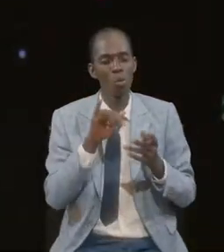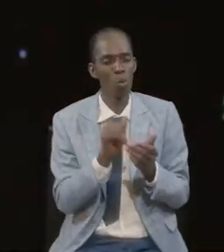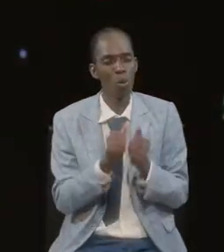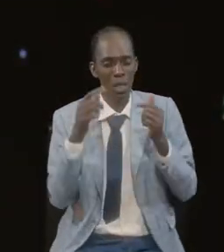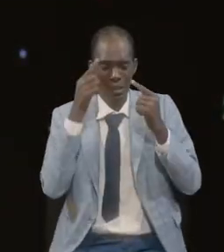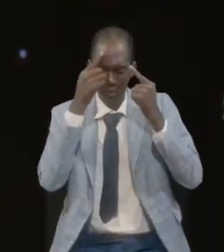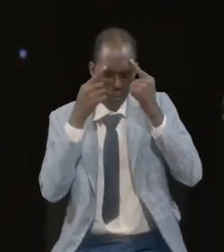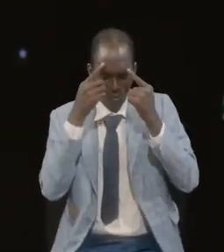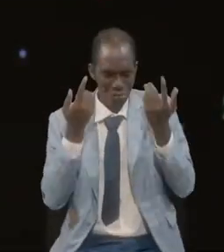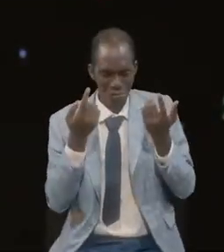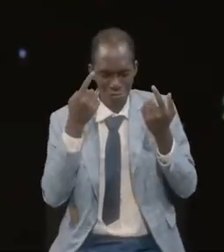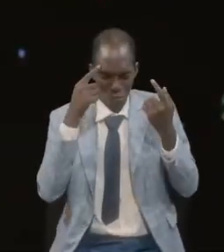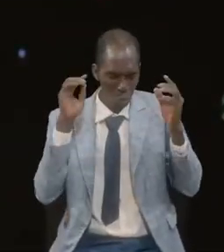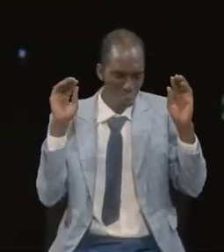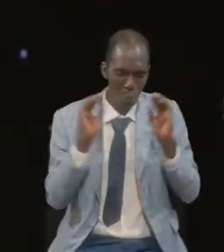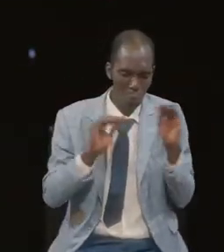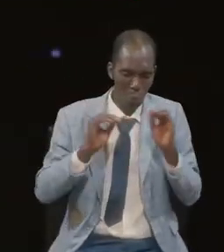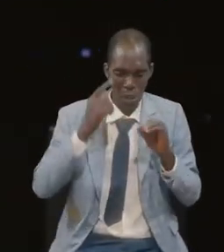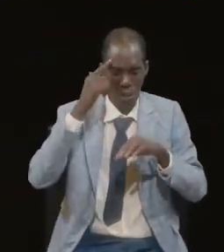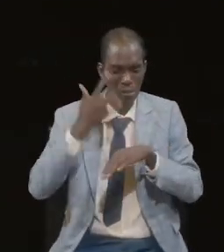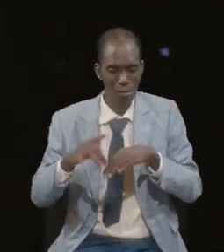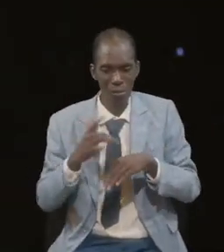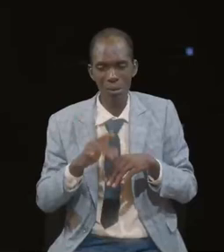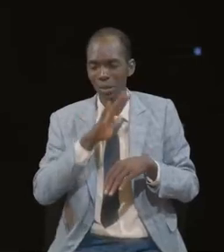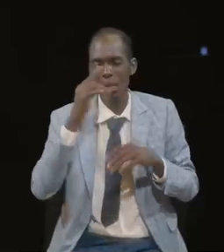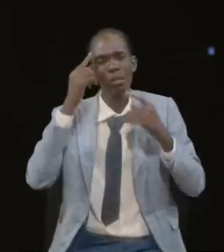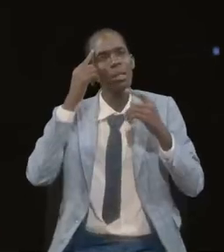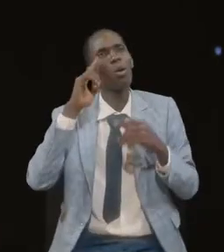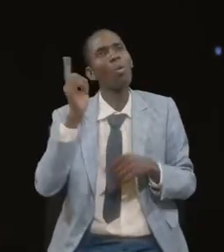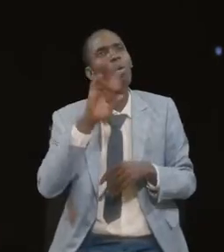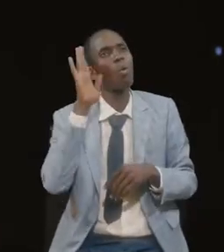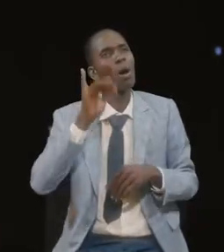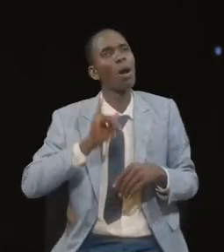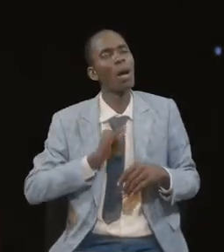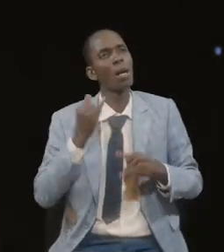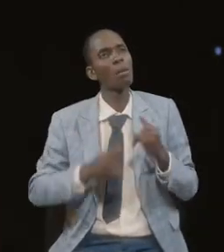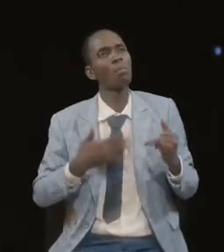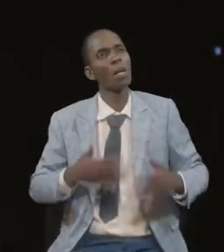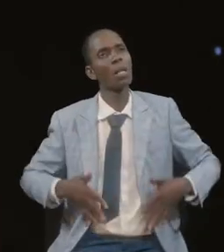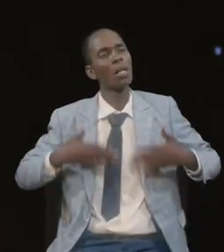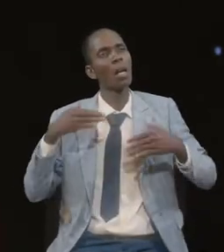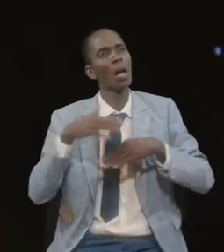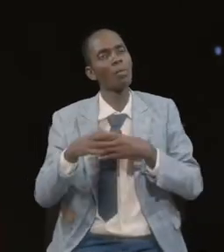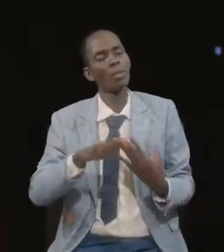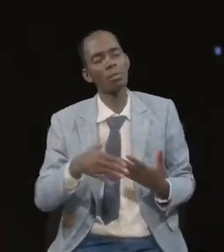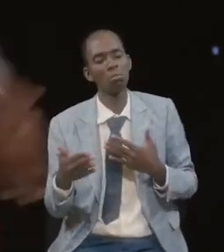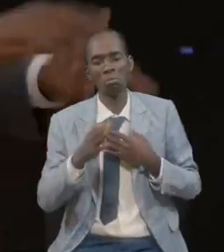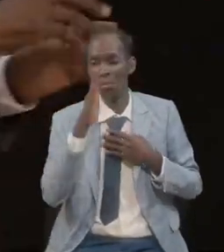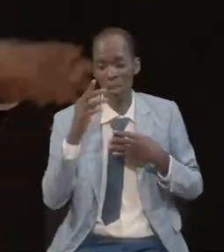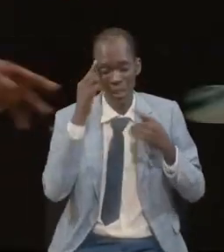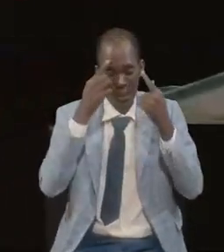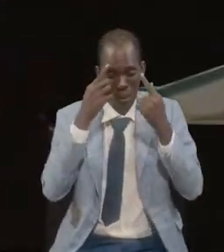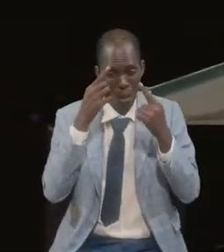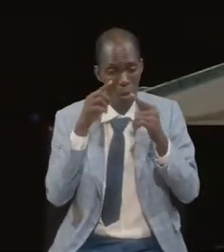personnes irréfléchies, où ils passeront l'éternité, Dieu a le